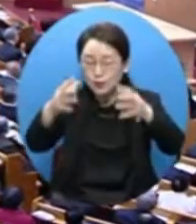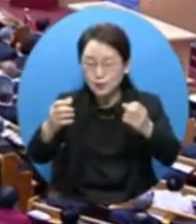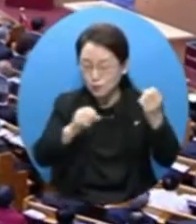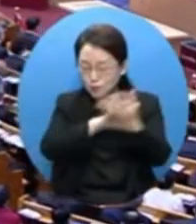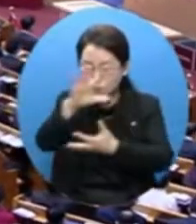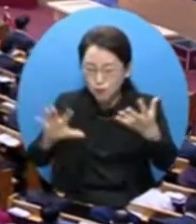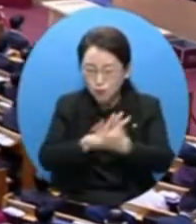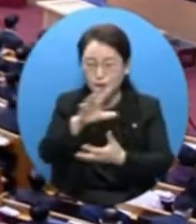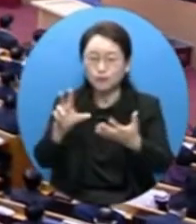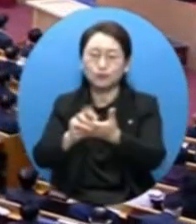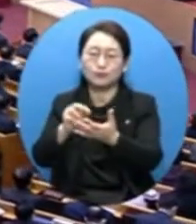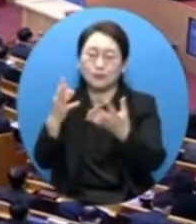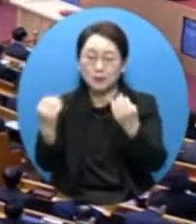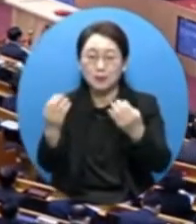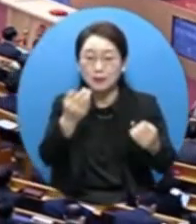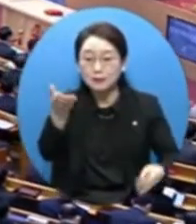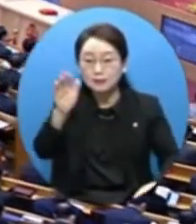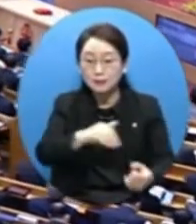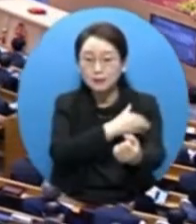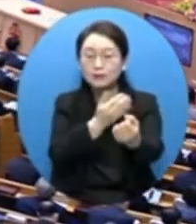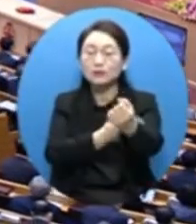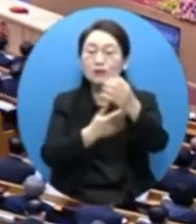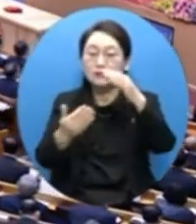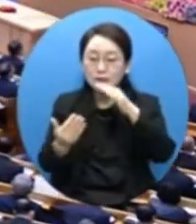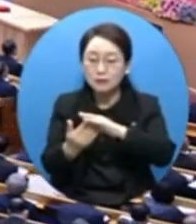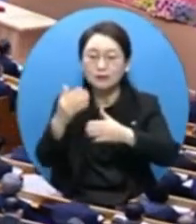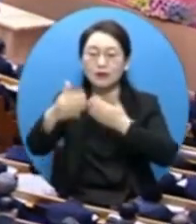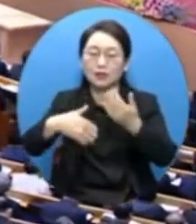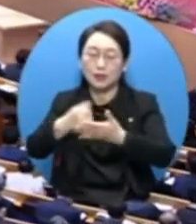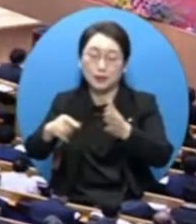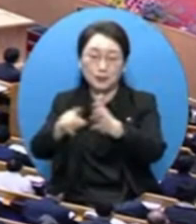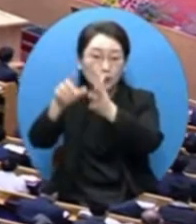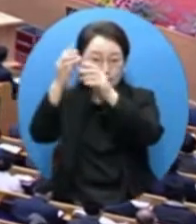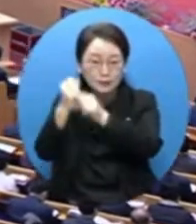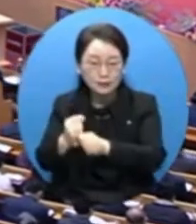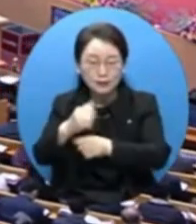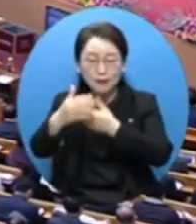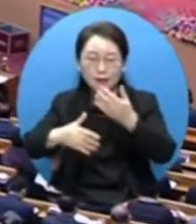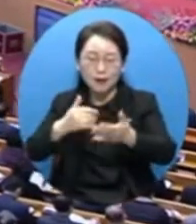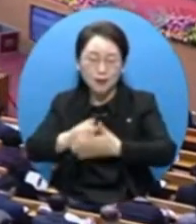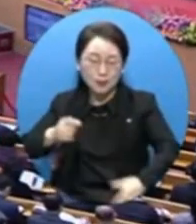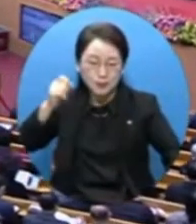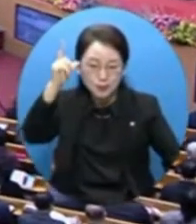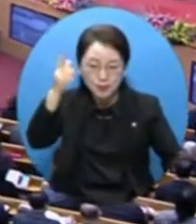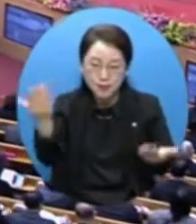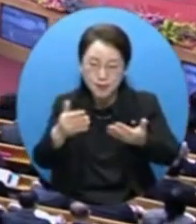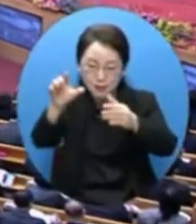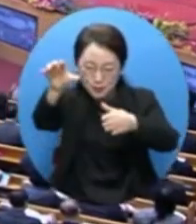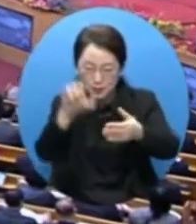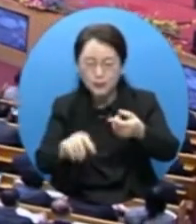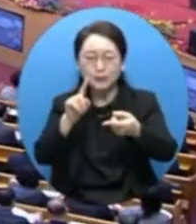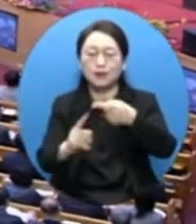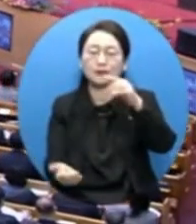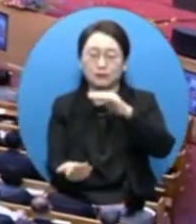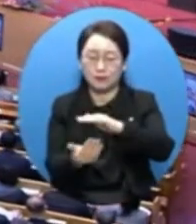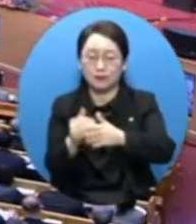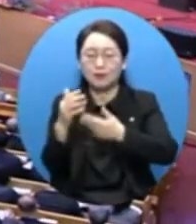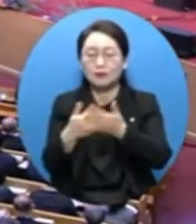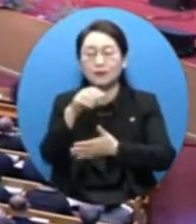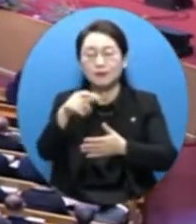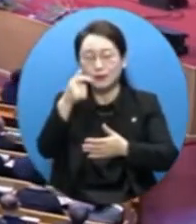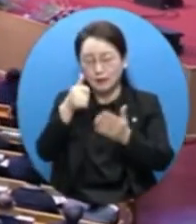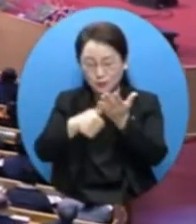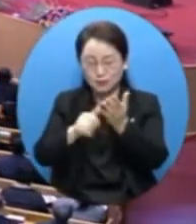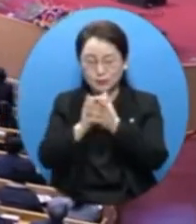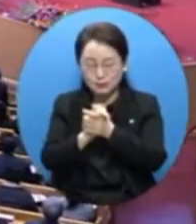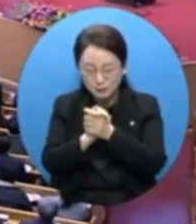문제가 많지만 전지전능하신 하나님을 믿고 의지하고 나가면 하나님의 위대한 역사가 우리 삶 가운데 이루어지게 되는 것입니다. 하나님 앞에 엎드려 눈물로 회개하고